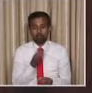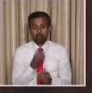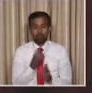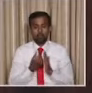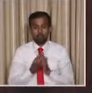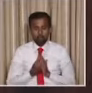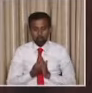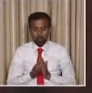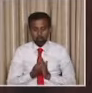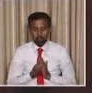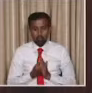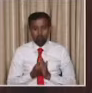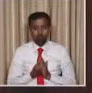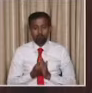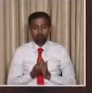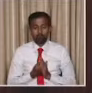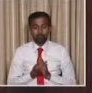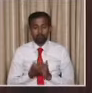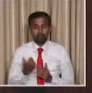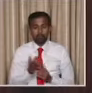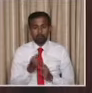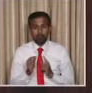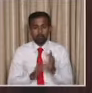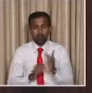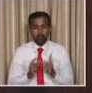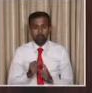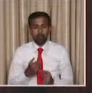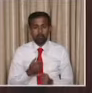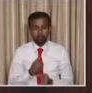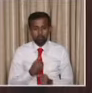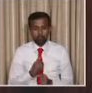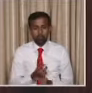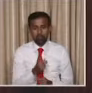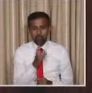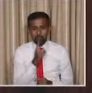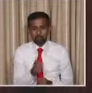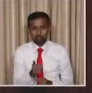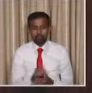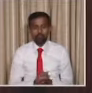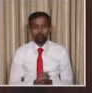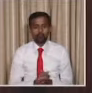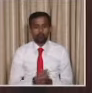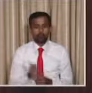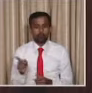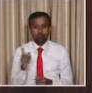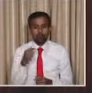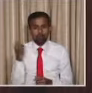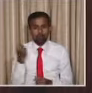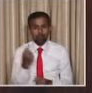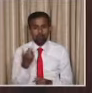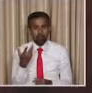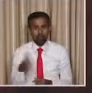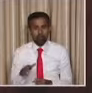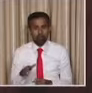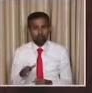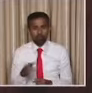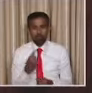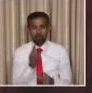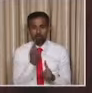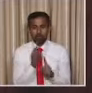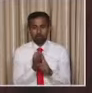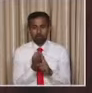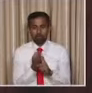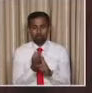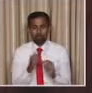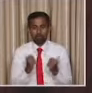ගෞරවයේ නායක මන්ත්‍රීවරයෙක් හැටියට මම එතුමාට පුද කර සින්නවා. ඒ වගේ එතුමාගේ කතාවේදී කියවුණා විශේෂයෙන් මහනුවර